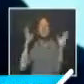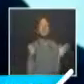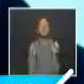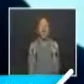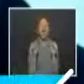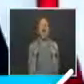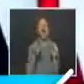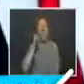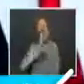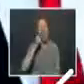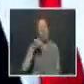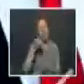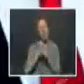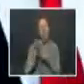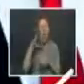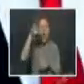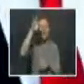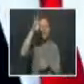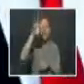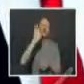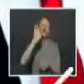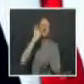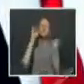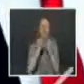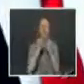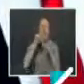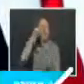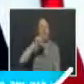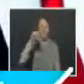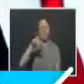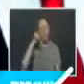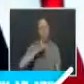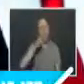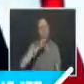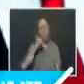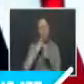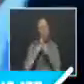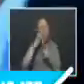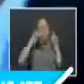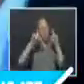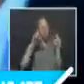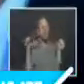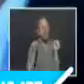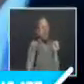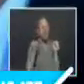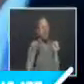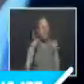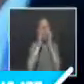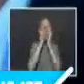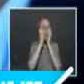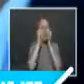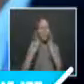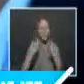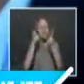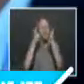זה מה שהוא עושה כל יום, עוד טיפה של פחד לאזרחים. כל יום לגרום לאנשים לחשוש, אוי אוי אוי, מה יקרה לנו אם